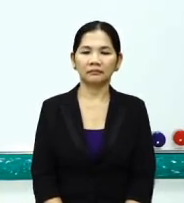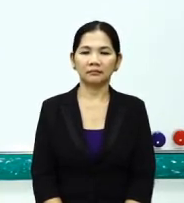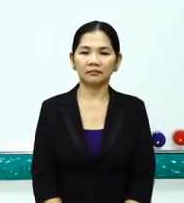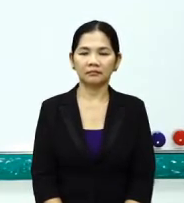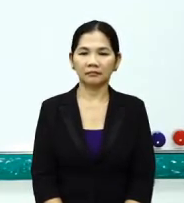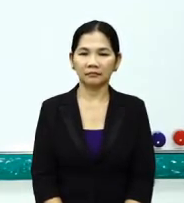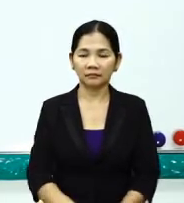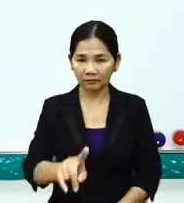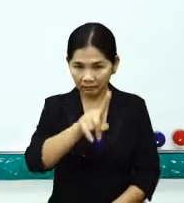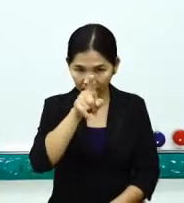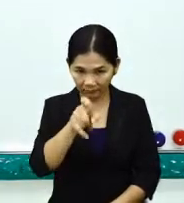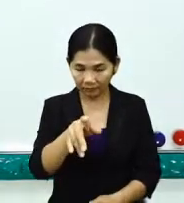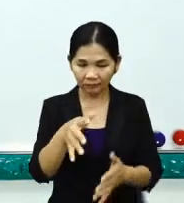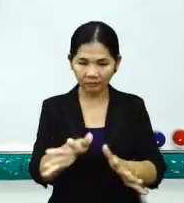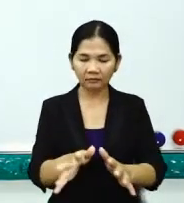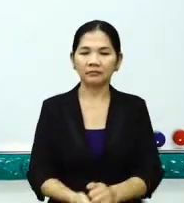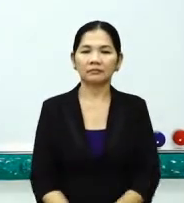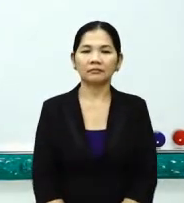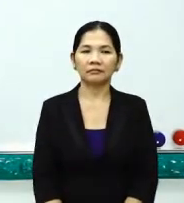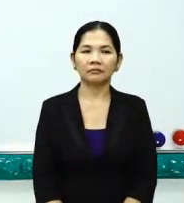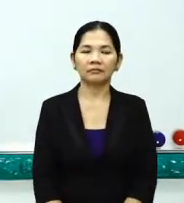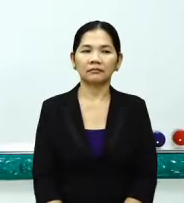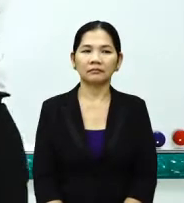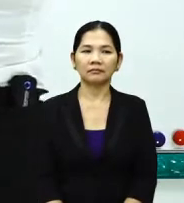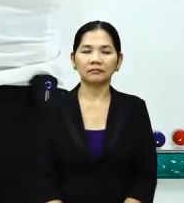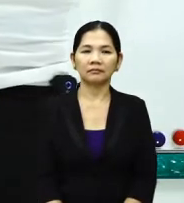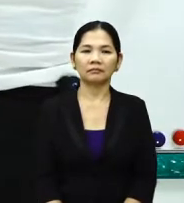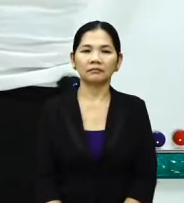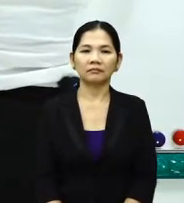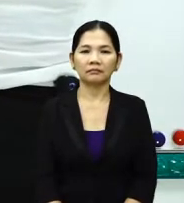cha nó chi xùm nuôi nè con á tỏ